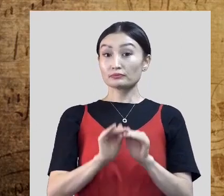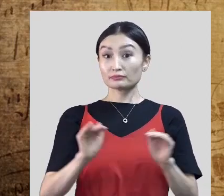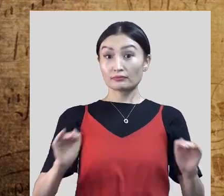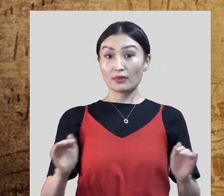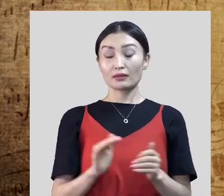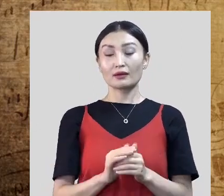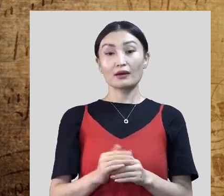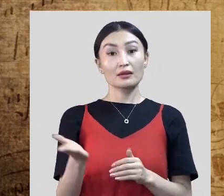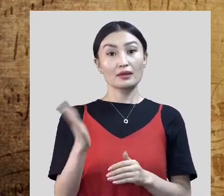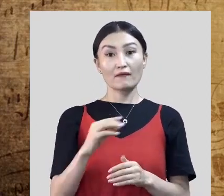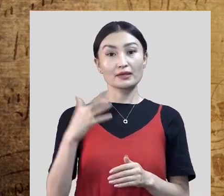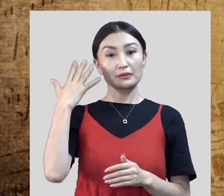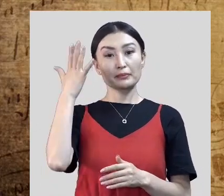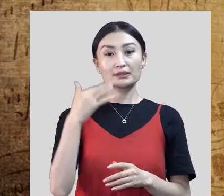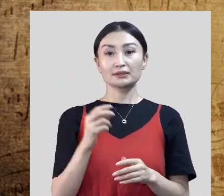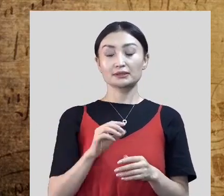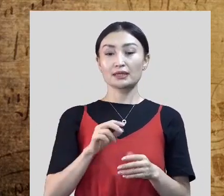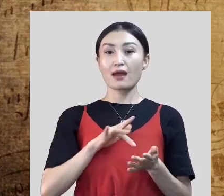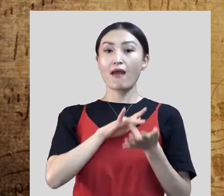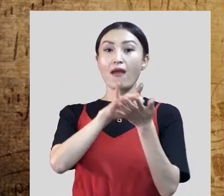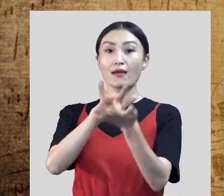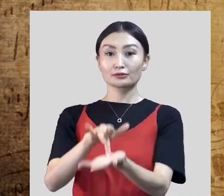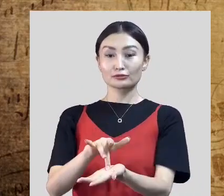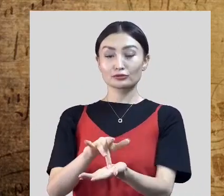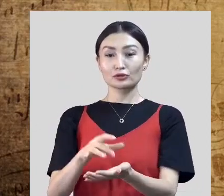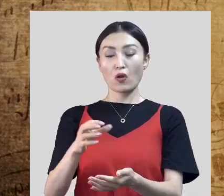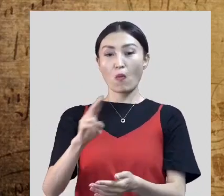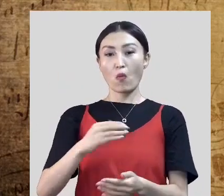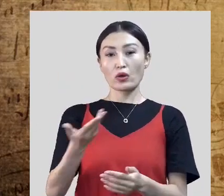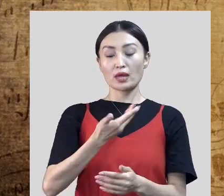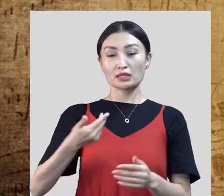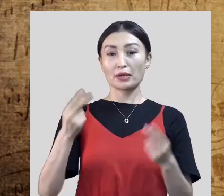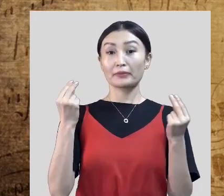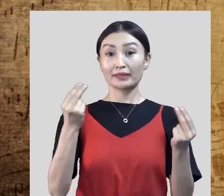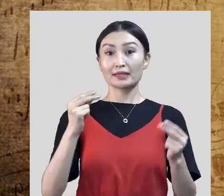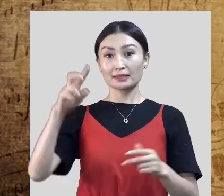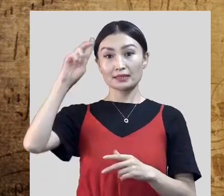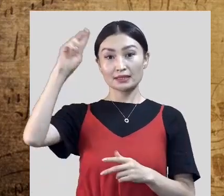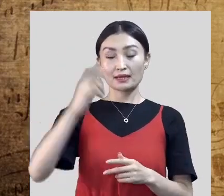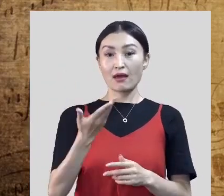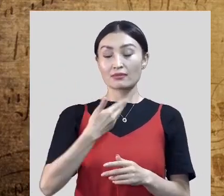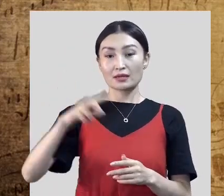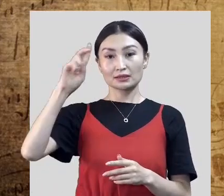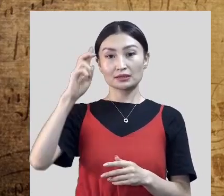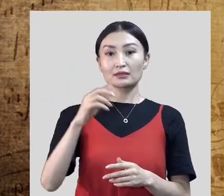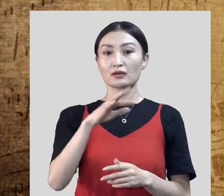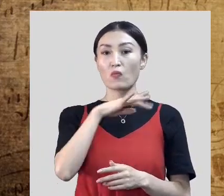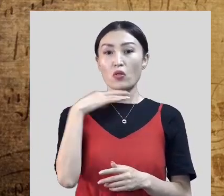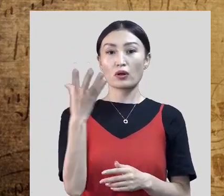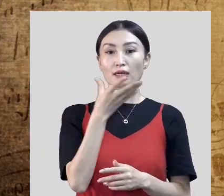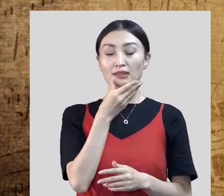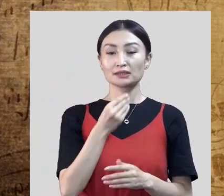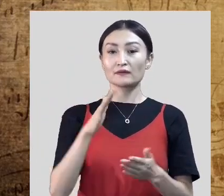Ребята, давайте мысленно совершим экскурсию по нашей прекрасной стране. В нашей стране немало красивых